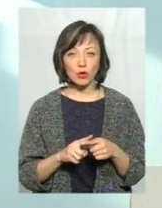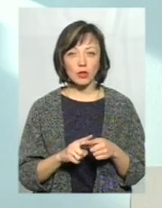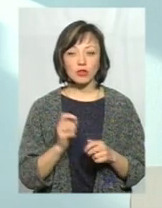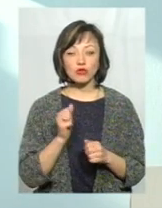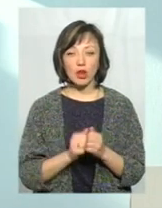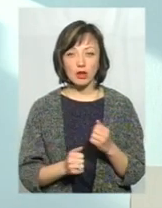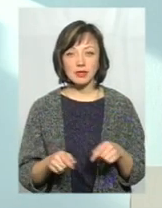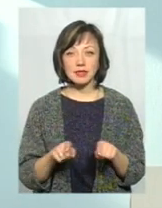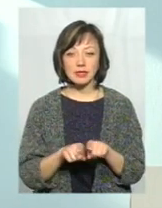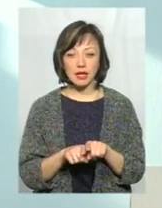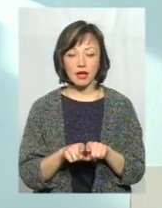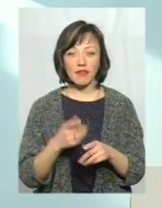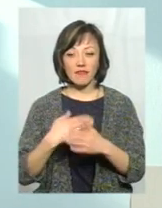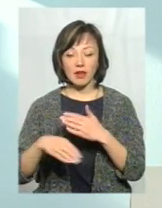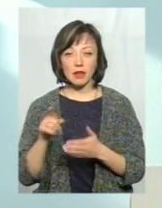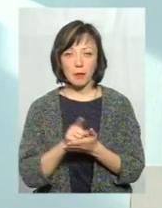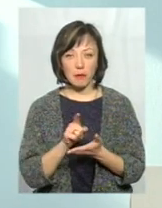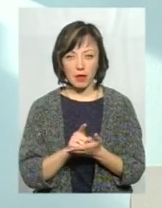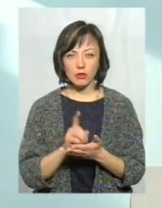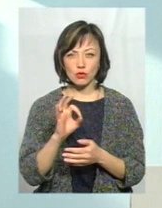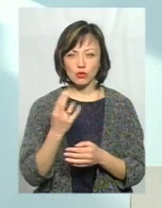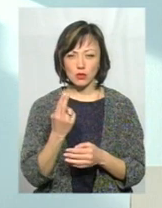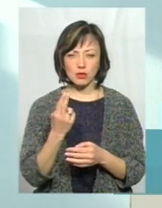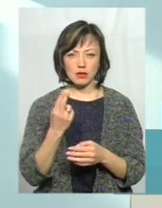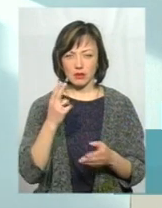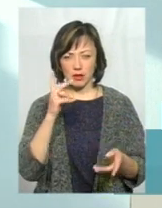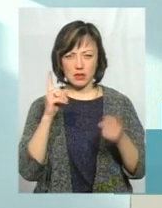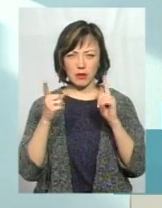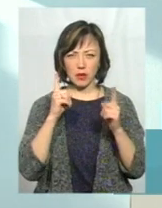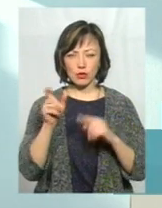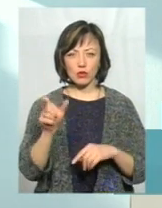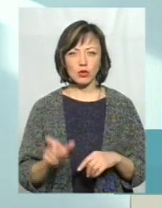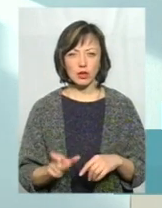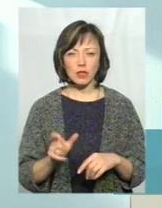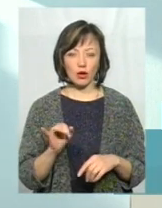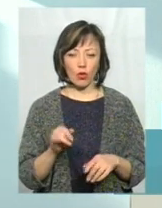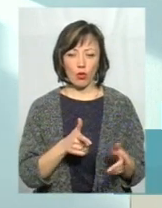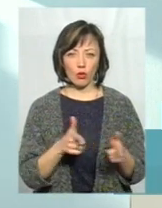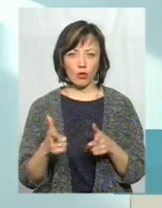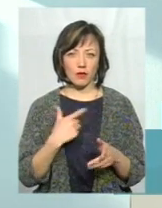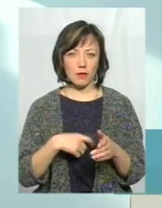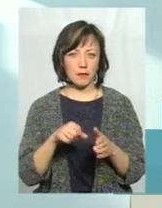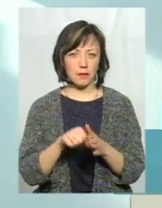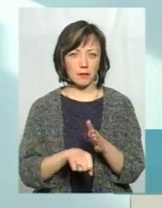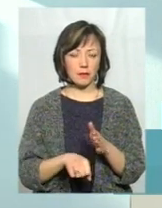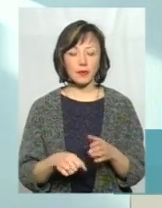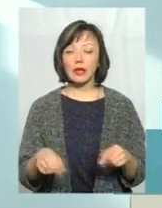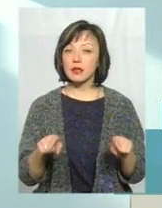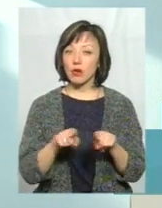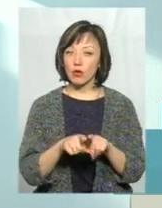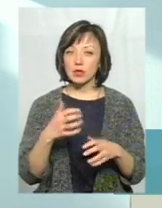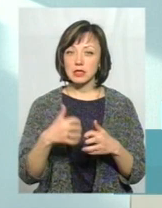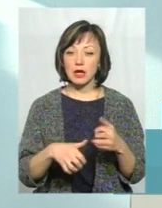досить часто оцей вихід такий робить соціальну дезадаптацію для людини, і вона готова покінчити самогубством. Також